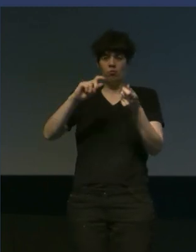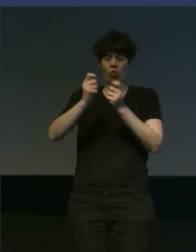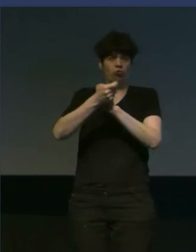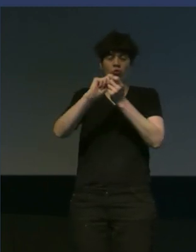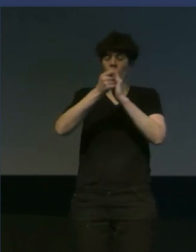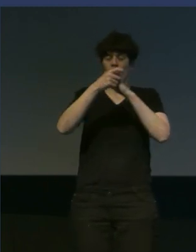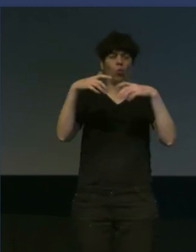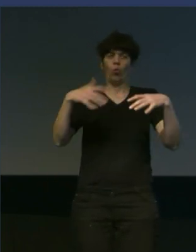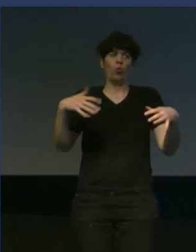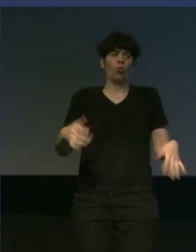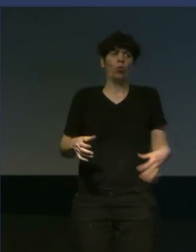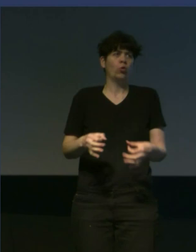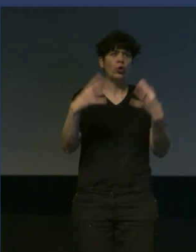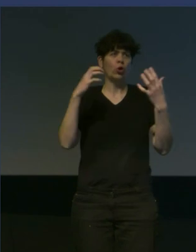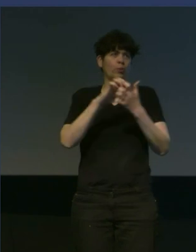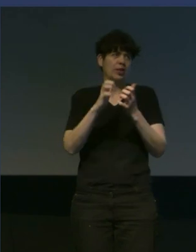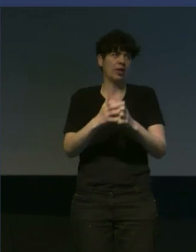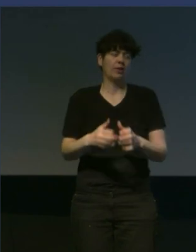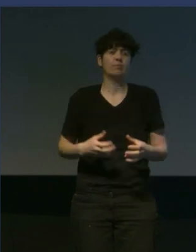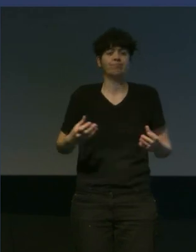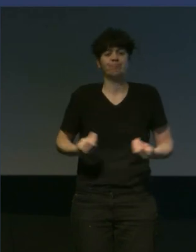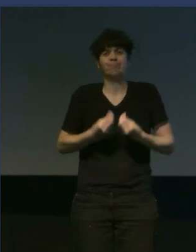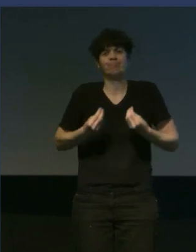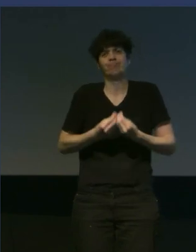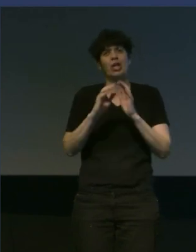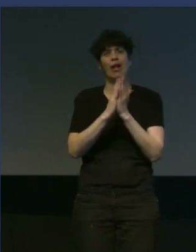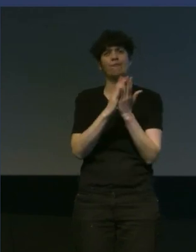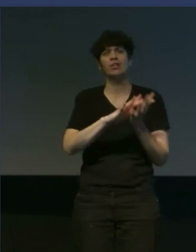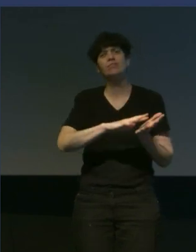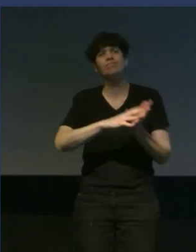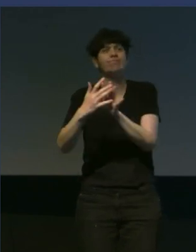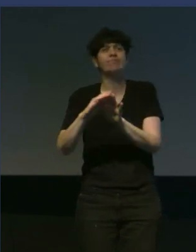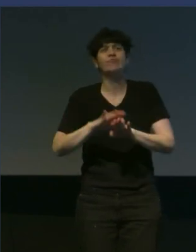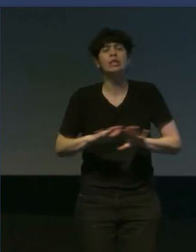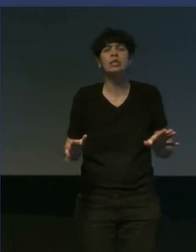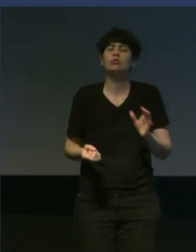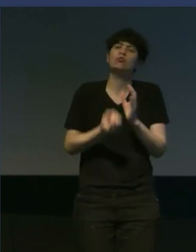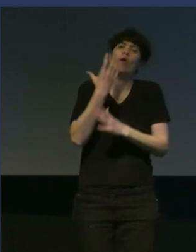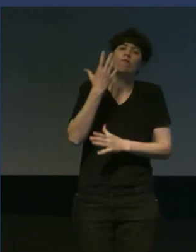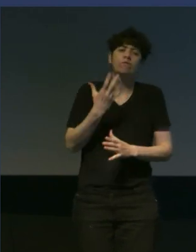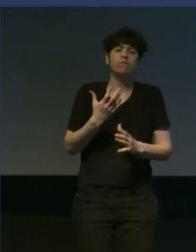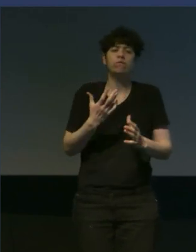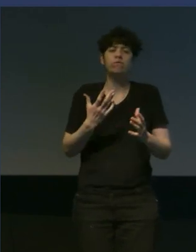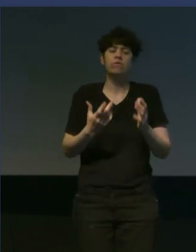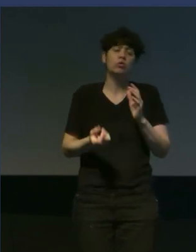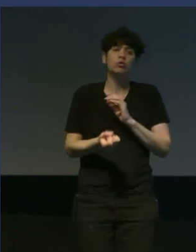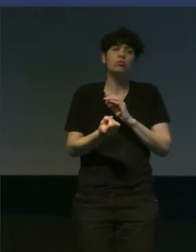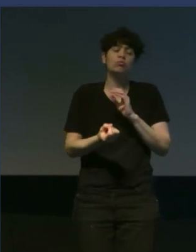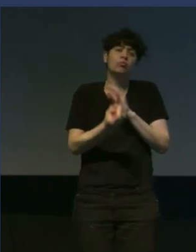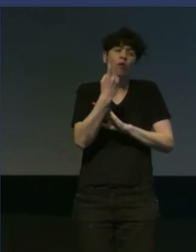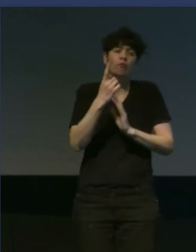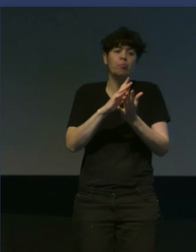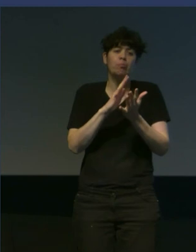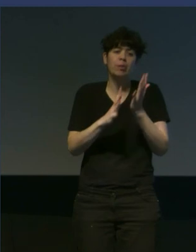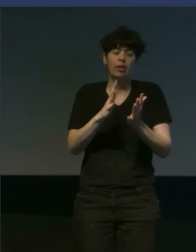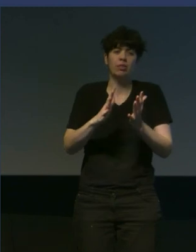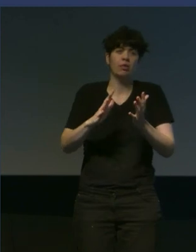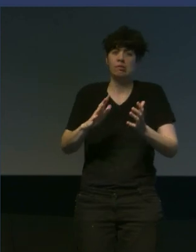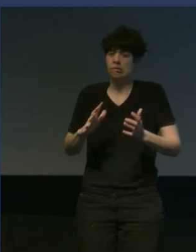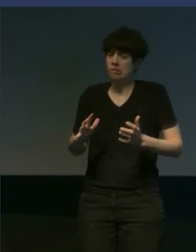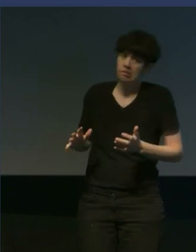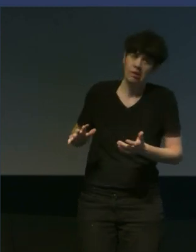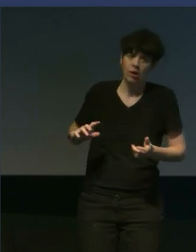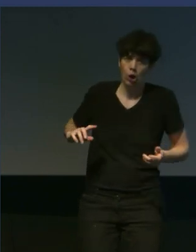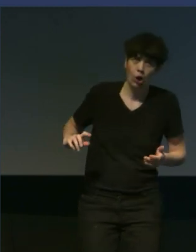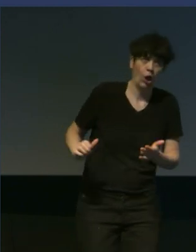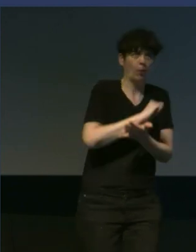compliqué. Donc, malheureusement, le livre n'évoluera plus, à moins de faire un gros changement sur toutes les données, on signe un bon prix et on le remet à jour. Mais